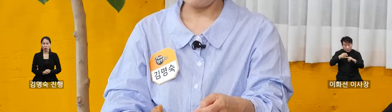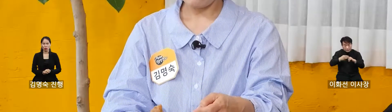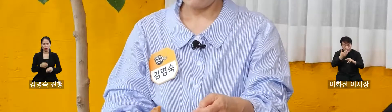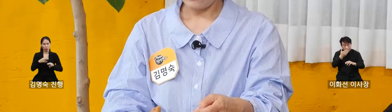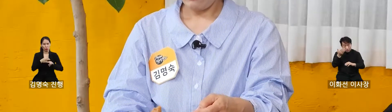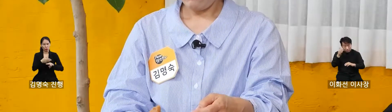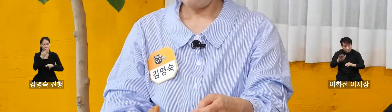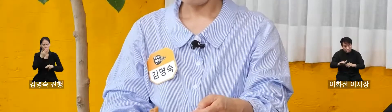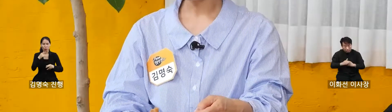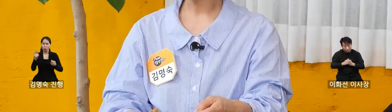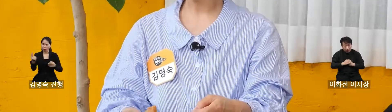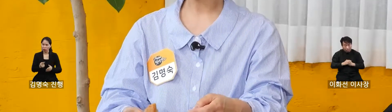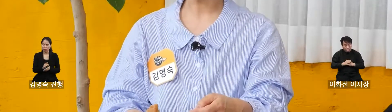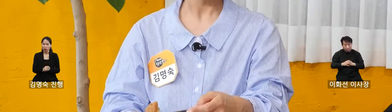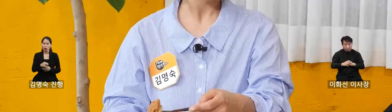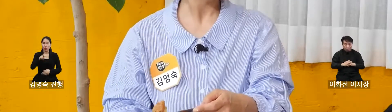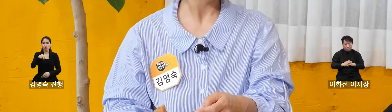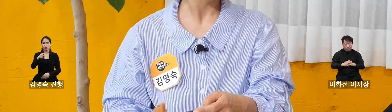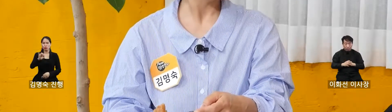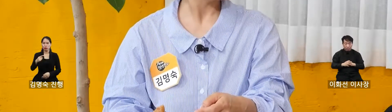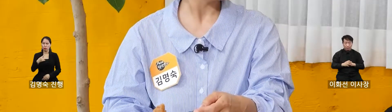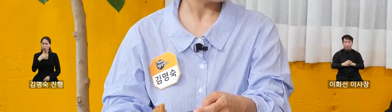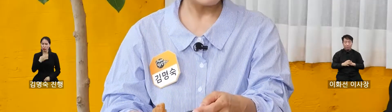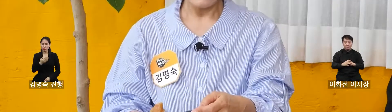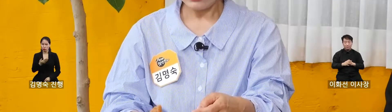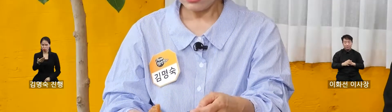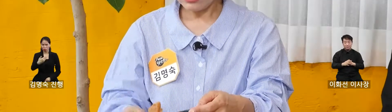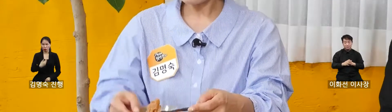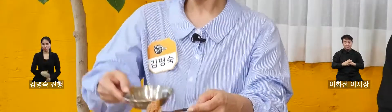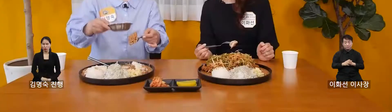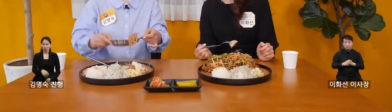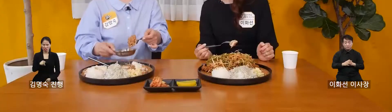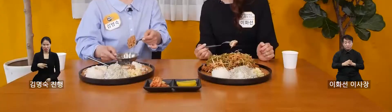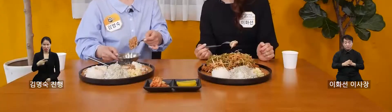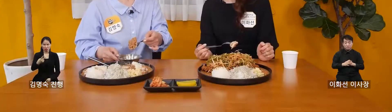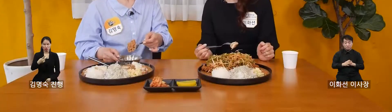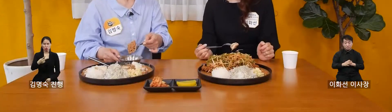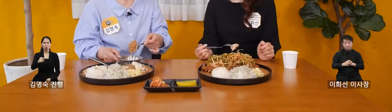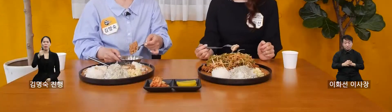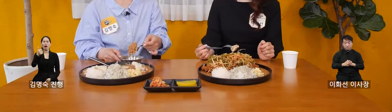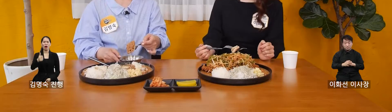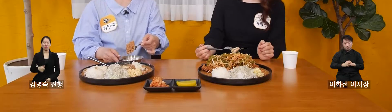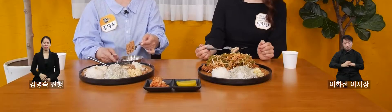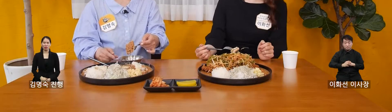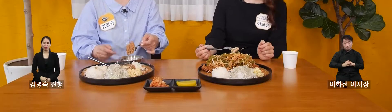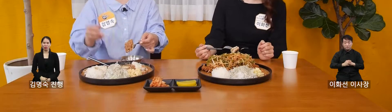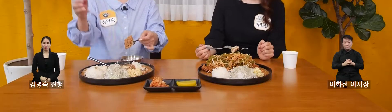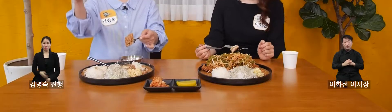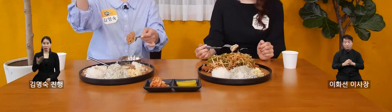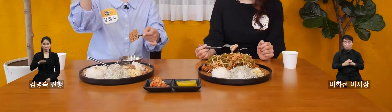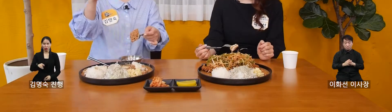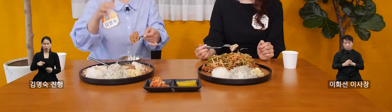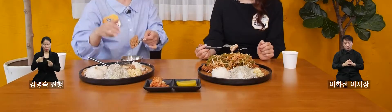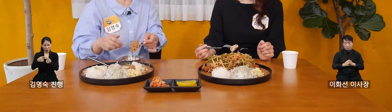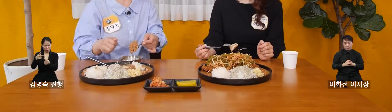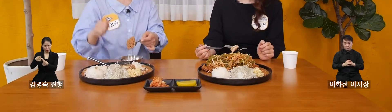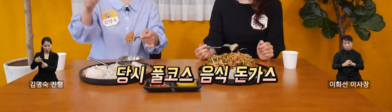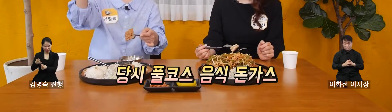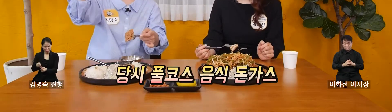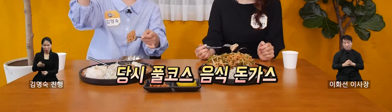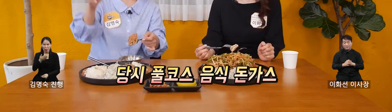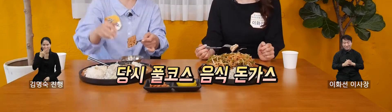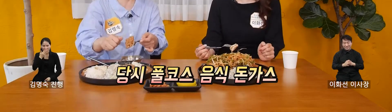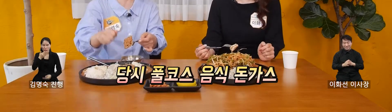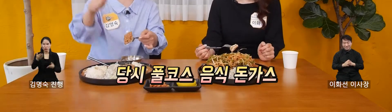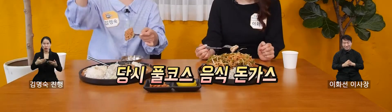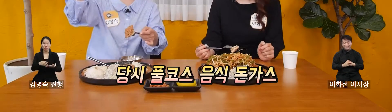그래서 아니 무슨 돈가스를 이게 2,500원이요? 이랬는데 그 다음에는 밥